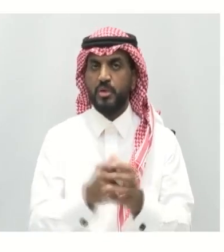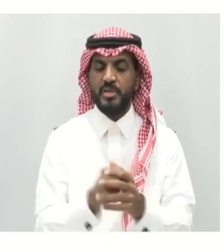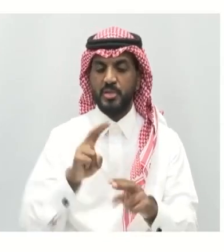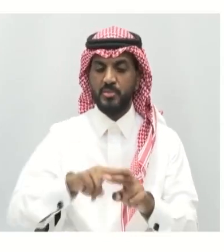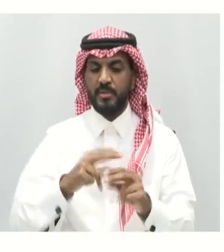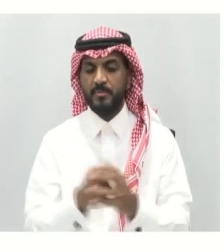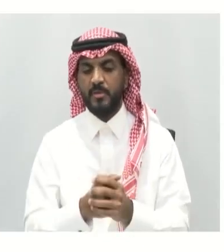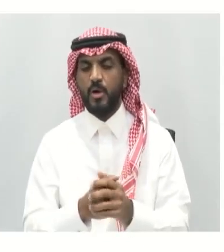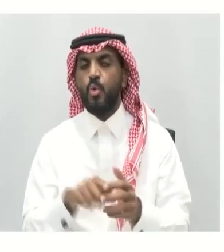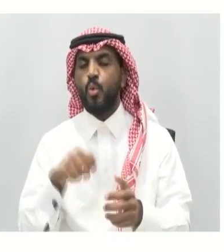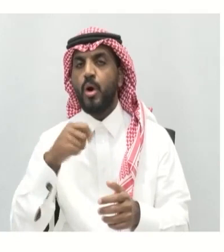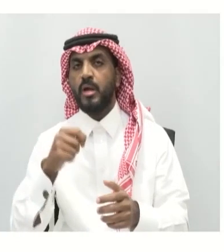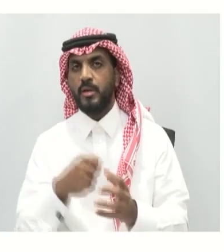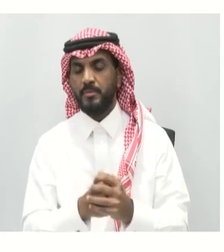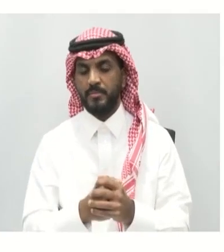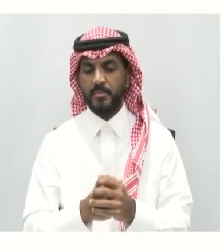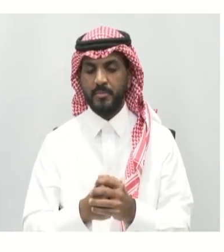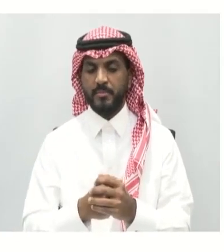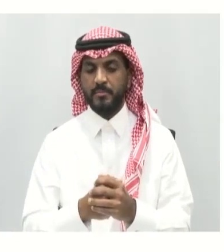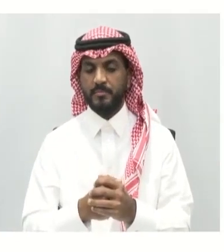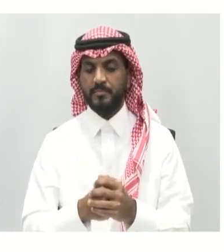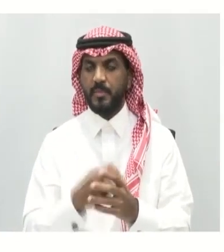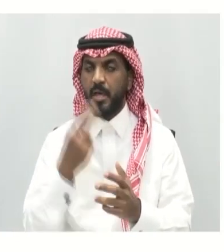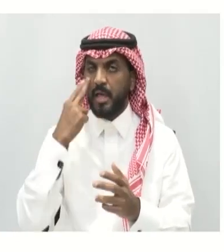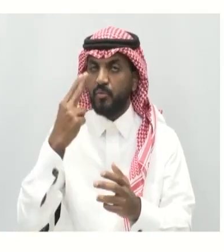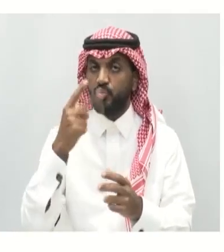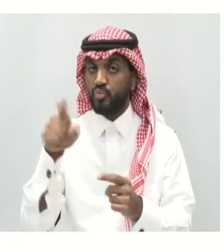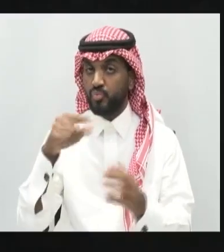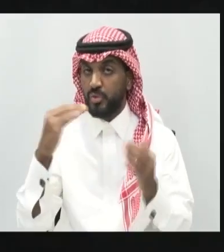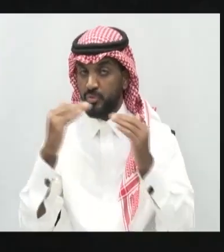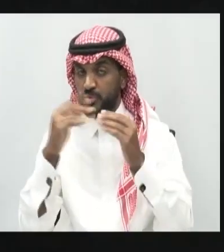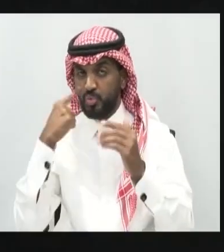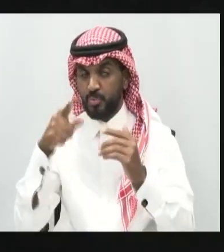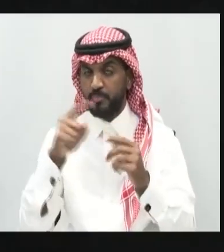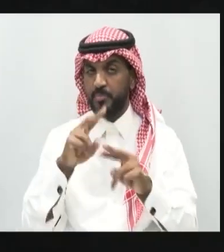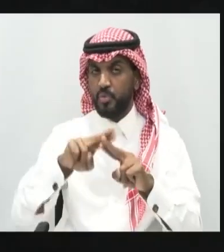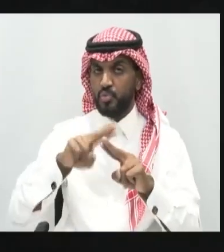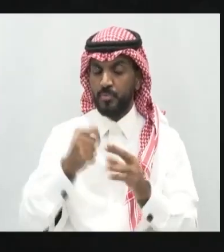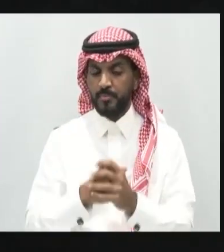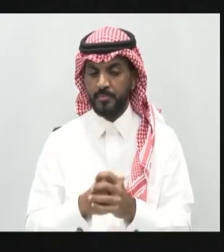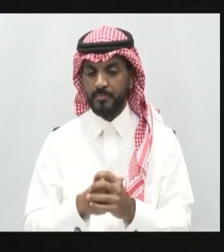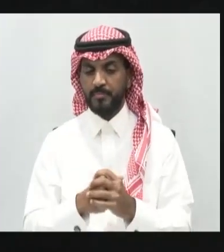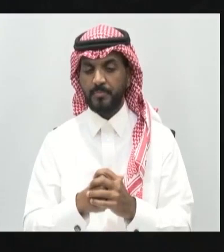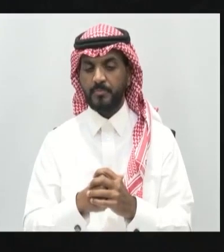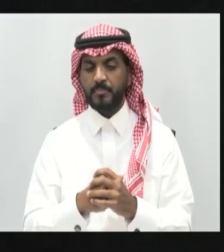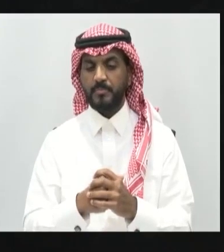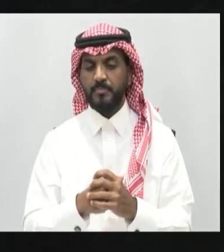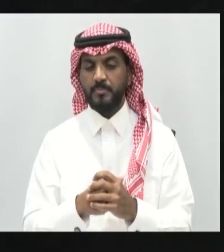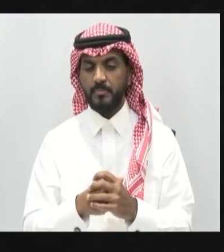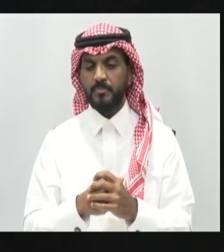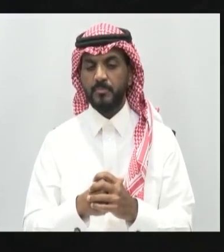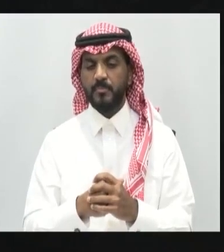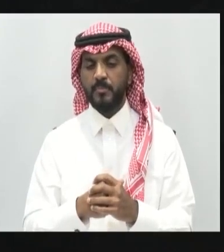نجميا على ورقه يعني اطالع النجوم واحاول اني ارسم شكل نجمي مجموعه من